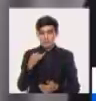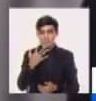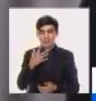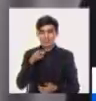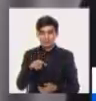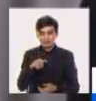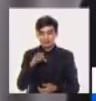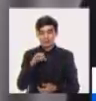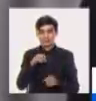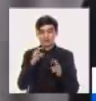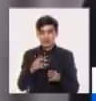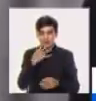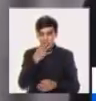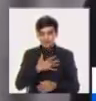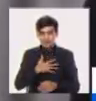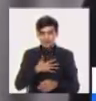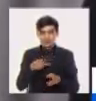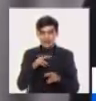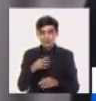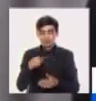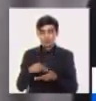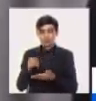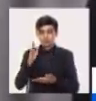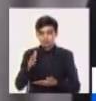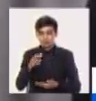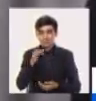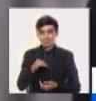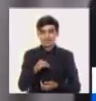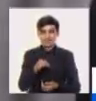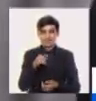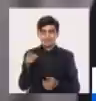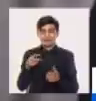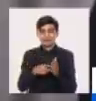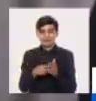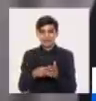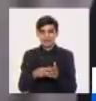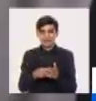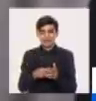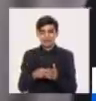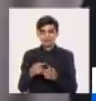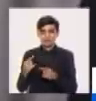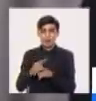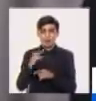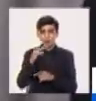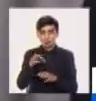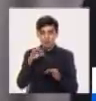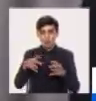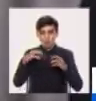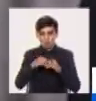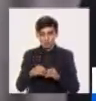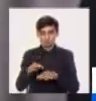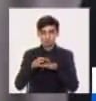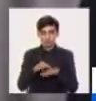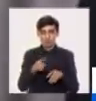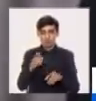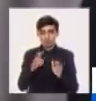литрлік оттегі концентраторларын алатын боламыз. Оның бағасы ұшақпен жеткізілу жолын қосқанда